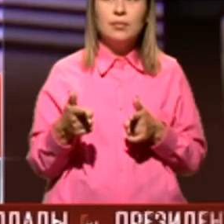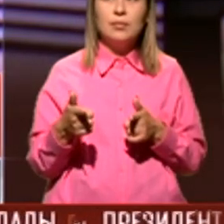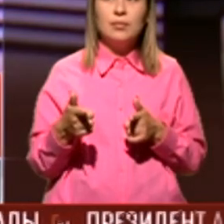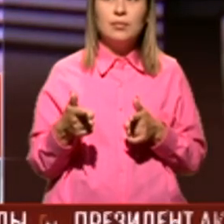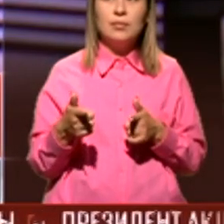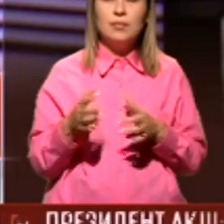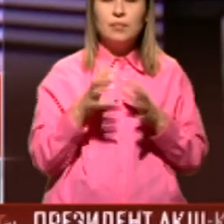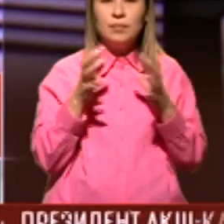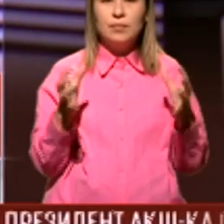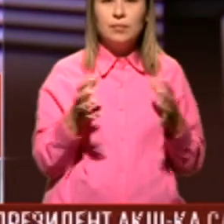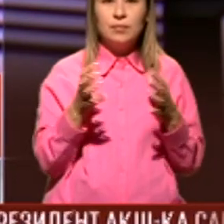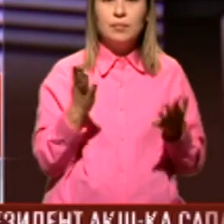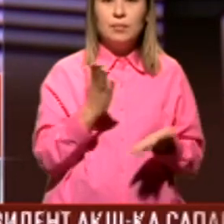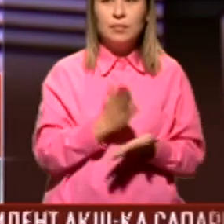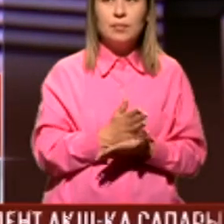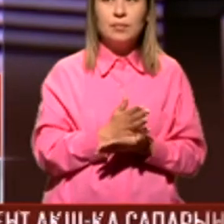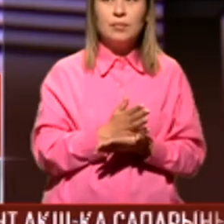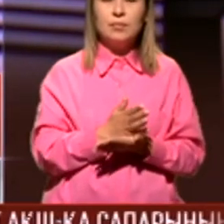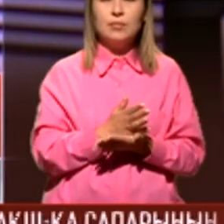деңгейде ұстап тұр.